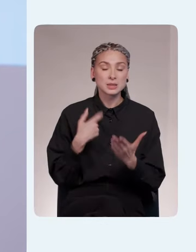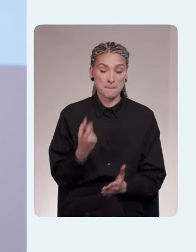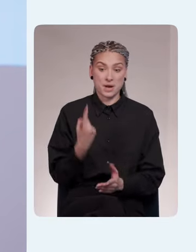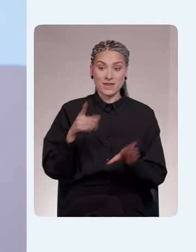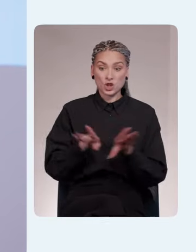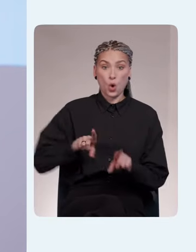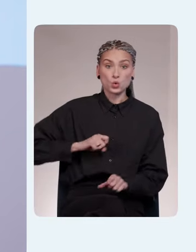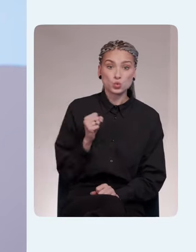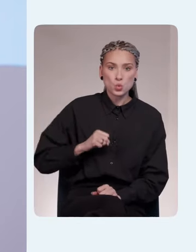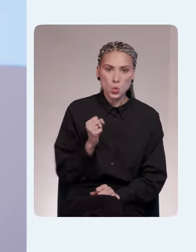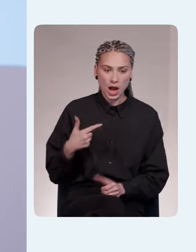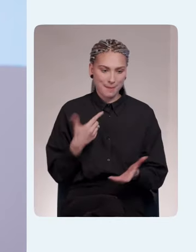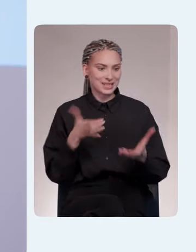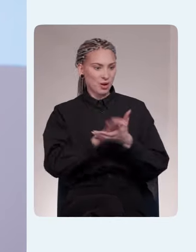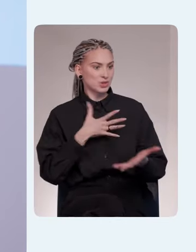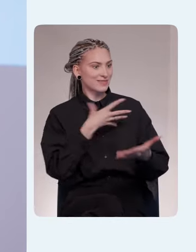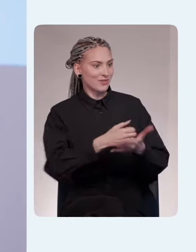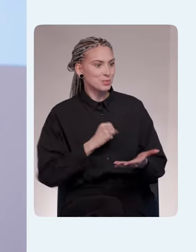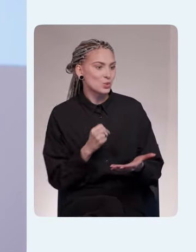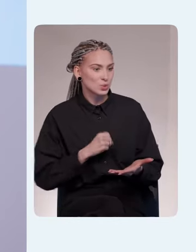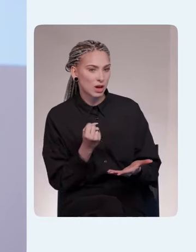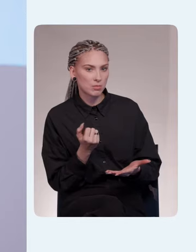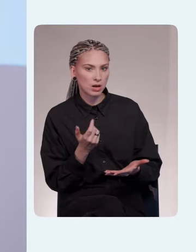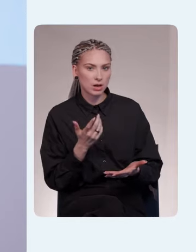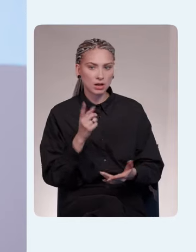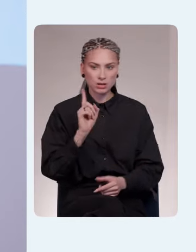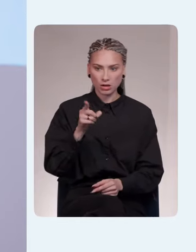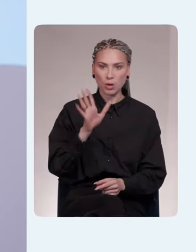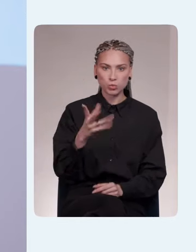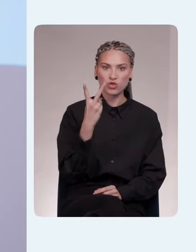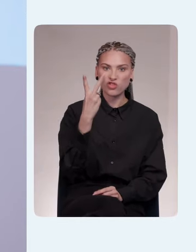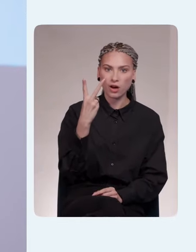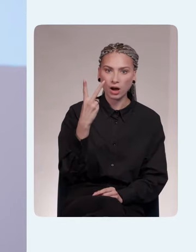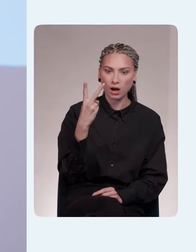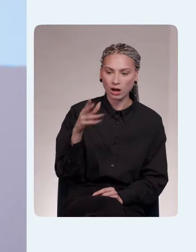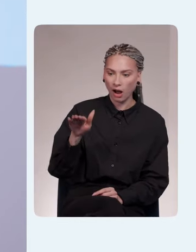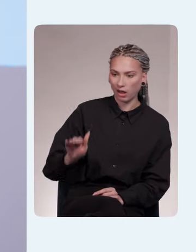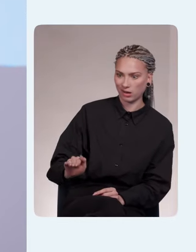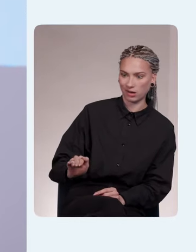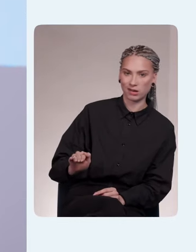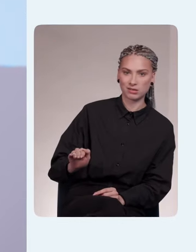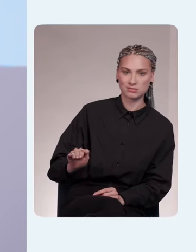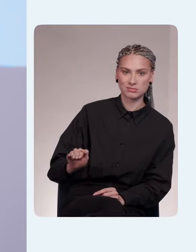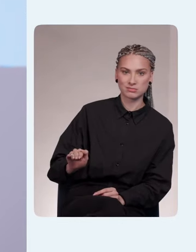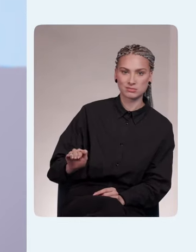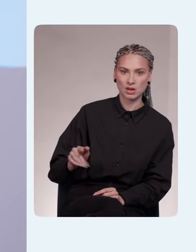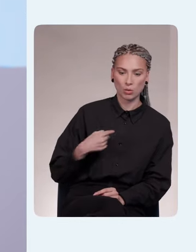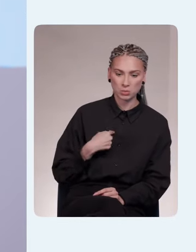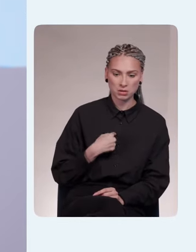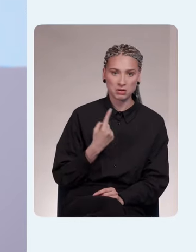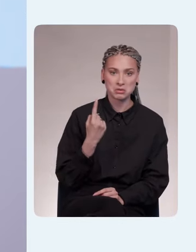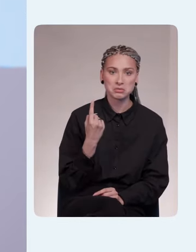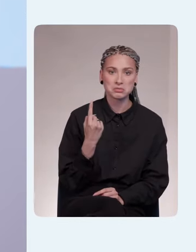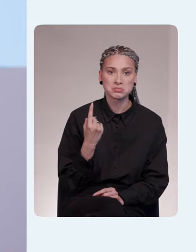я его познакомлю со своими друзьями. Тогда у них уже будет два друга-карлика. А у меня один.